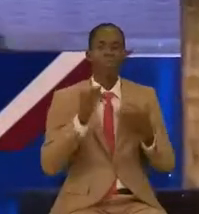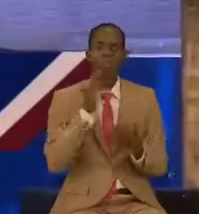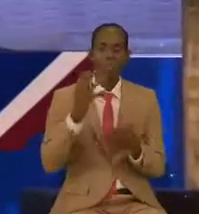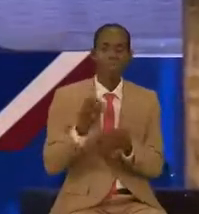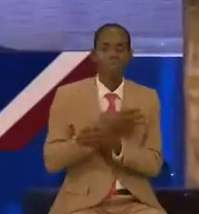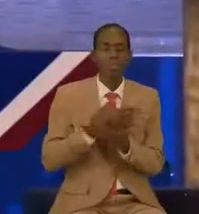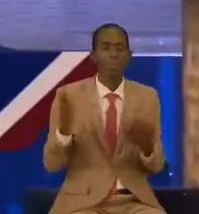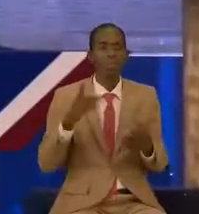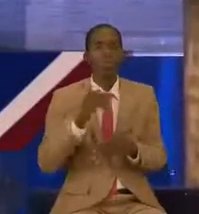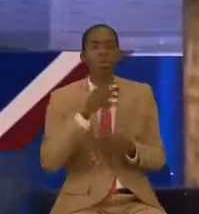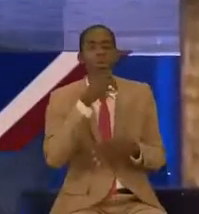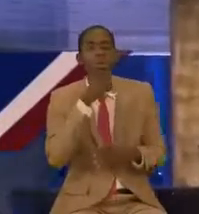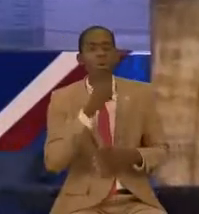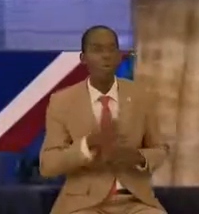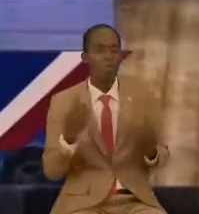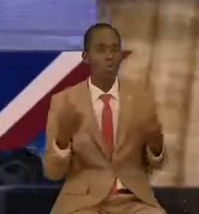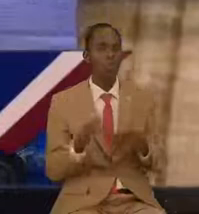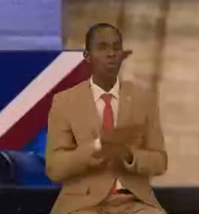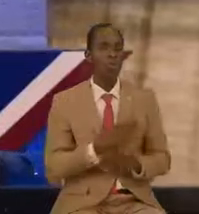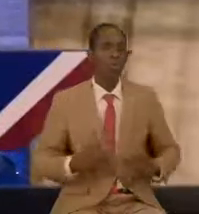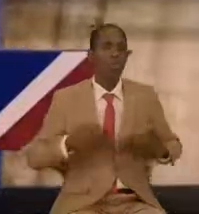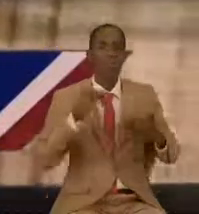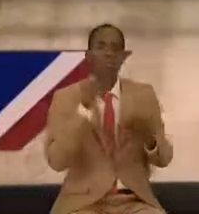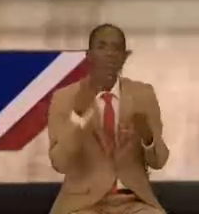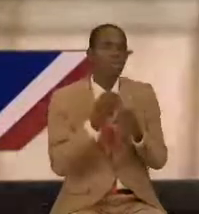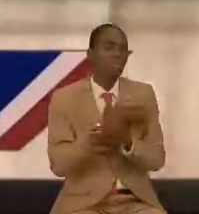ôtée. La vie pécheresse est ôtée.